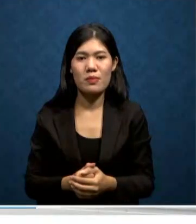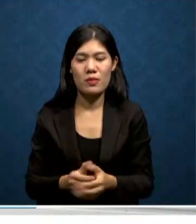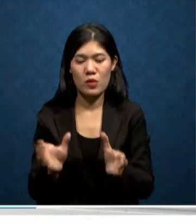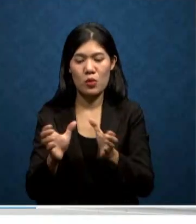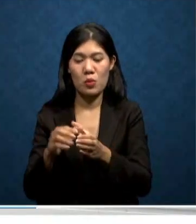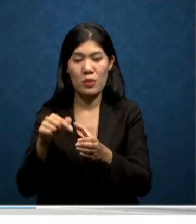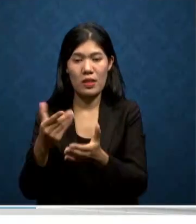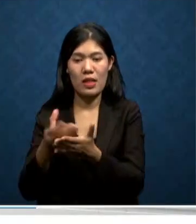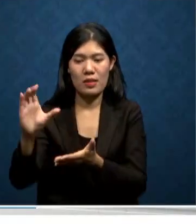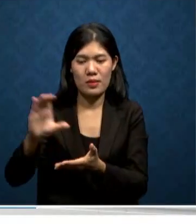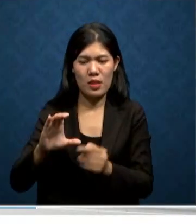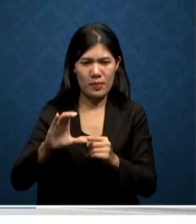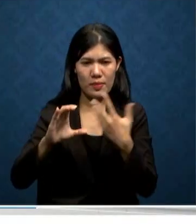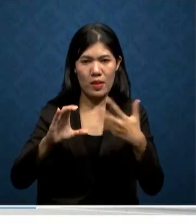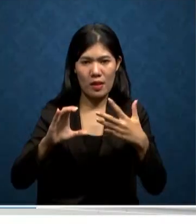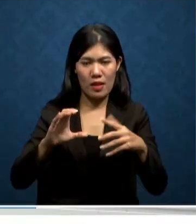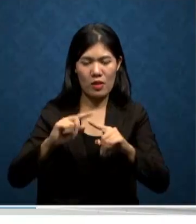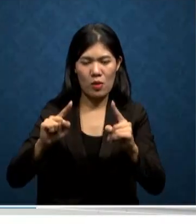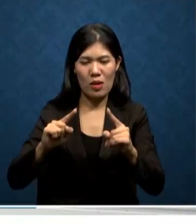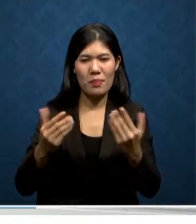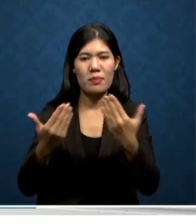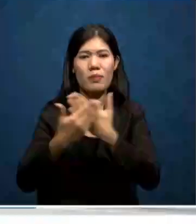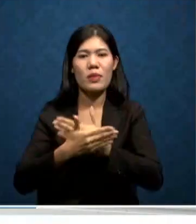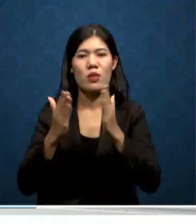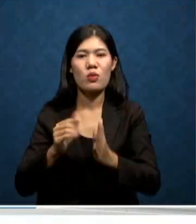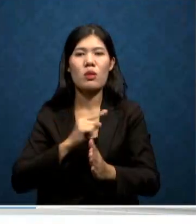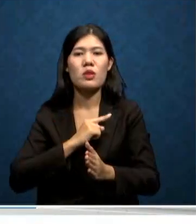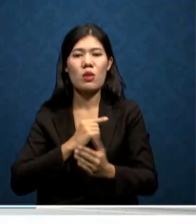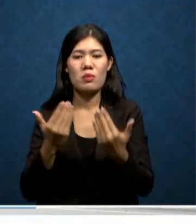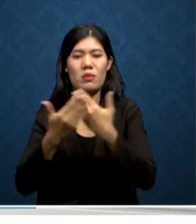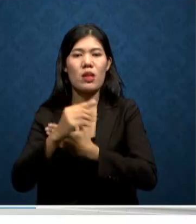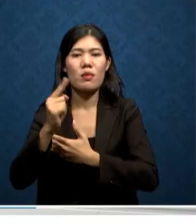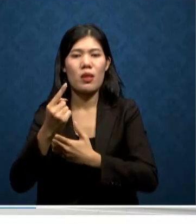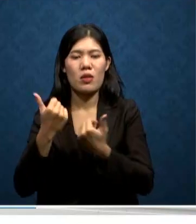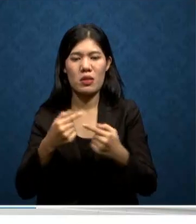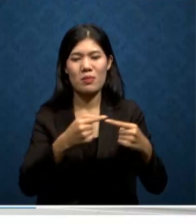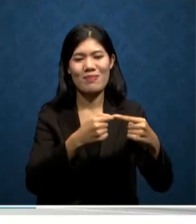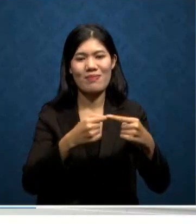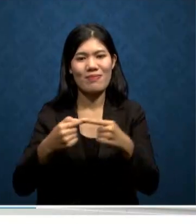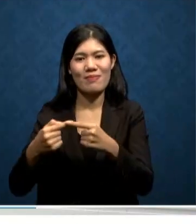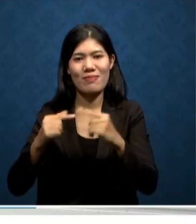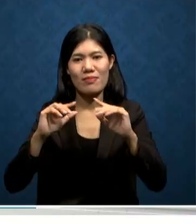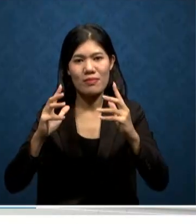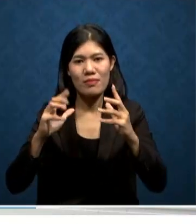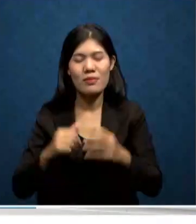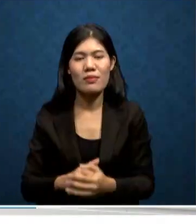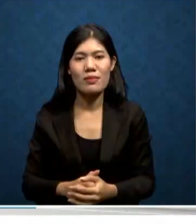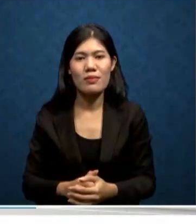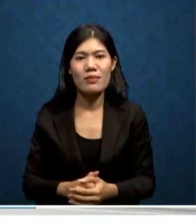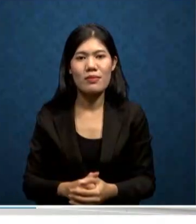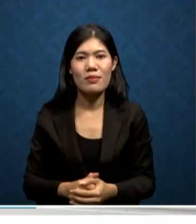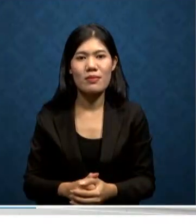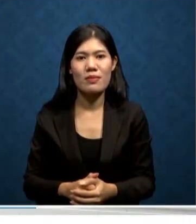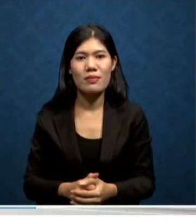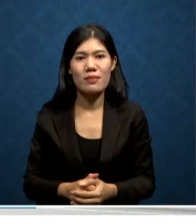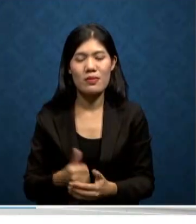ไปแล้วมีการเปลี่ยนผู้รับผิดชอบนะครับงานการต่างๆก็ไม่ต่อเนื่องนะครับอย่างไรก็ตามกองทุนเพื่อความ